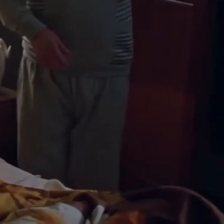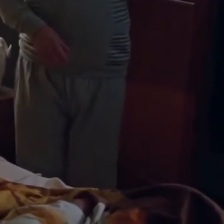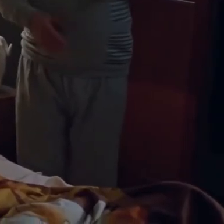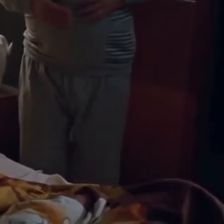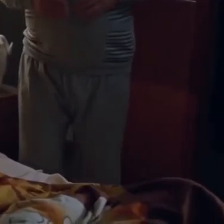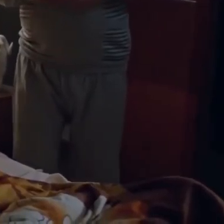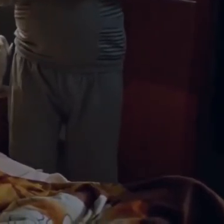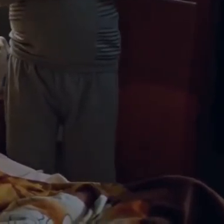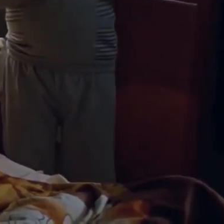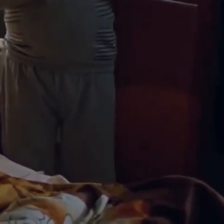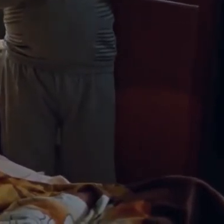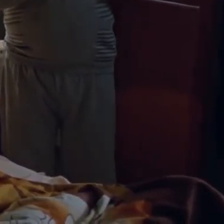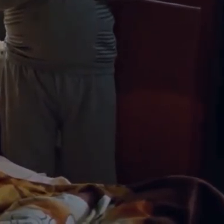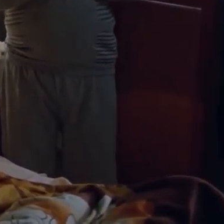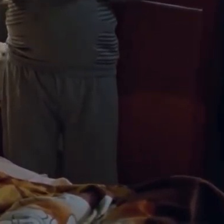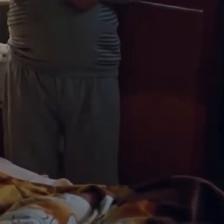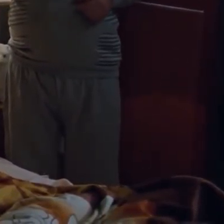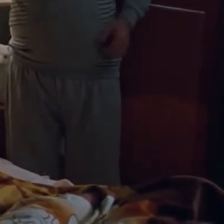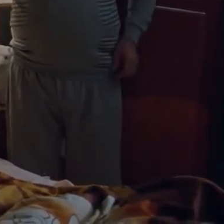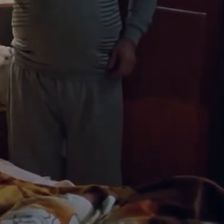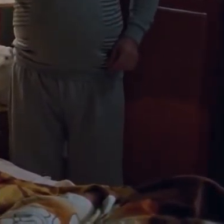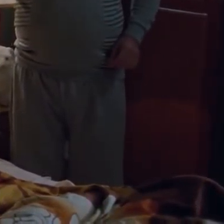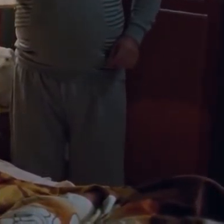ovuşturarak kurnazca düşünüyor.